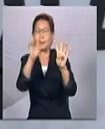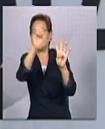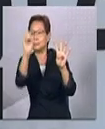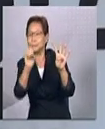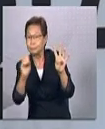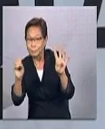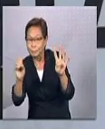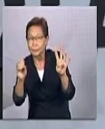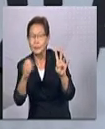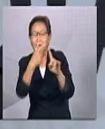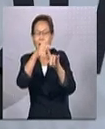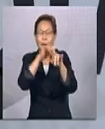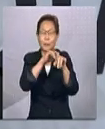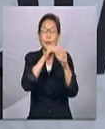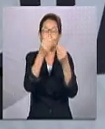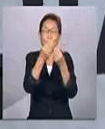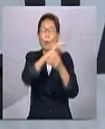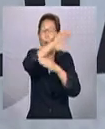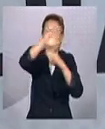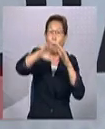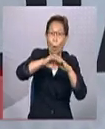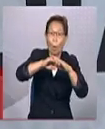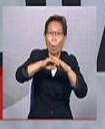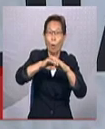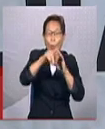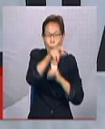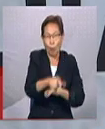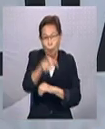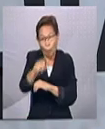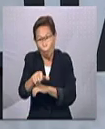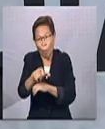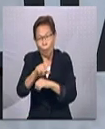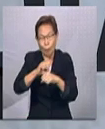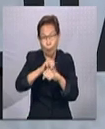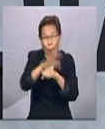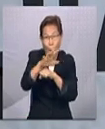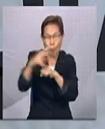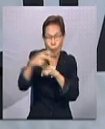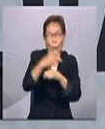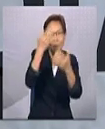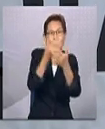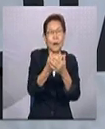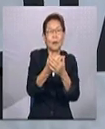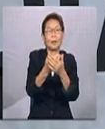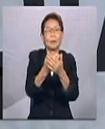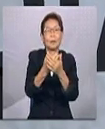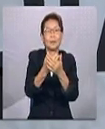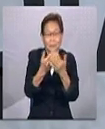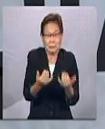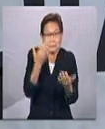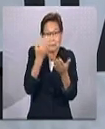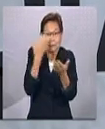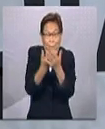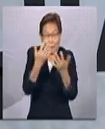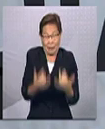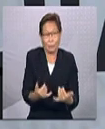24.8% daripada jumlah keseluruhan kes. Sehingga 3 April 2020 jam 12:30 hari,